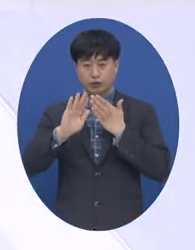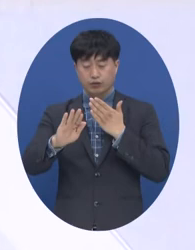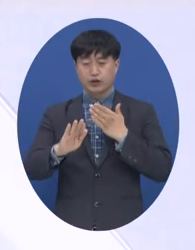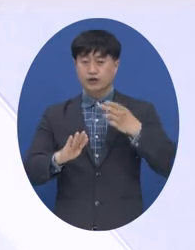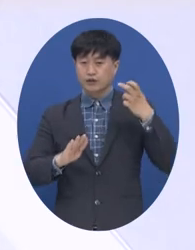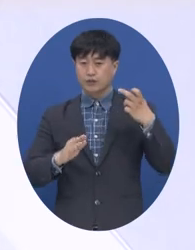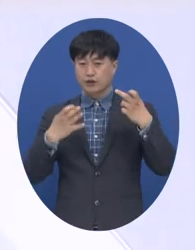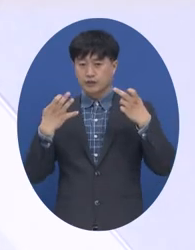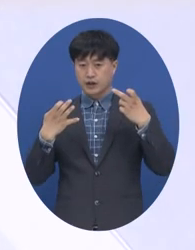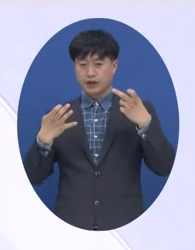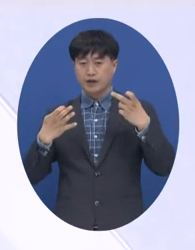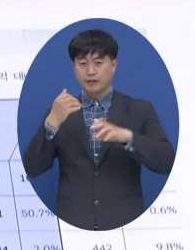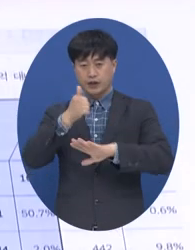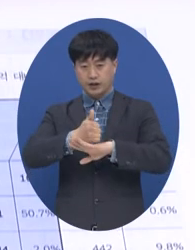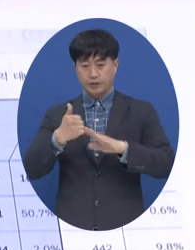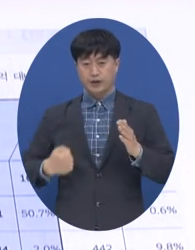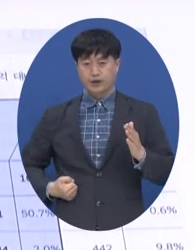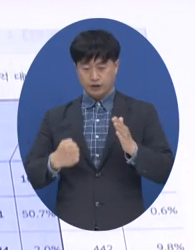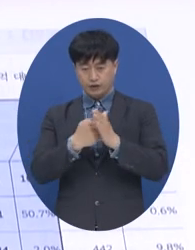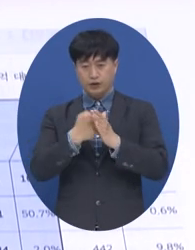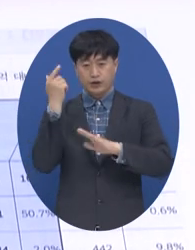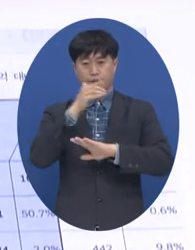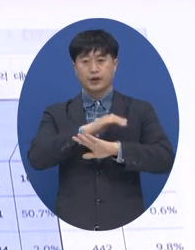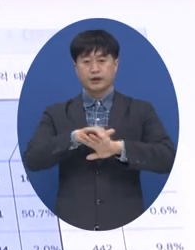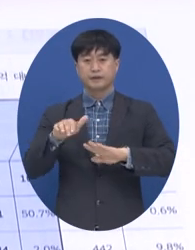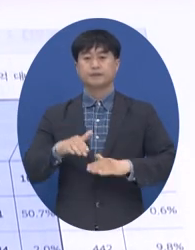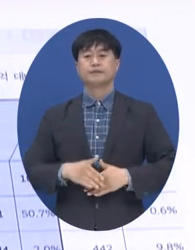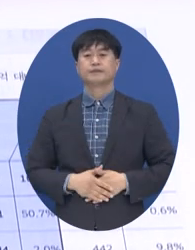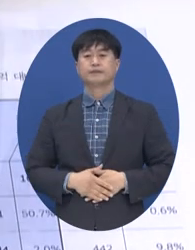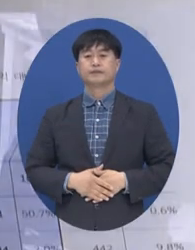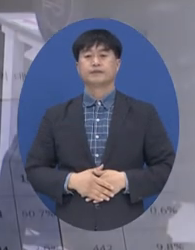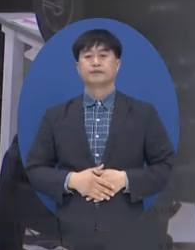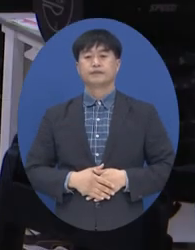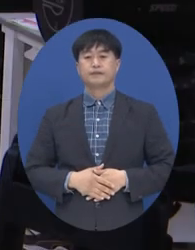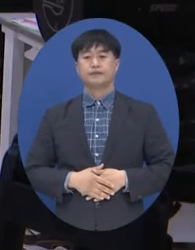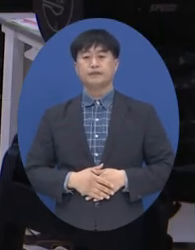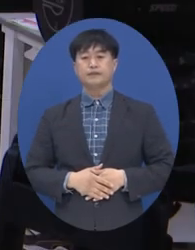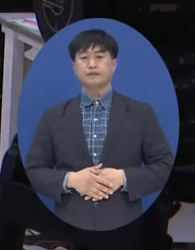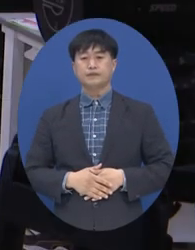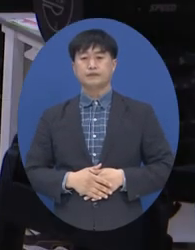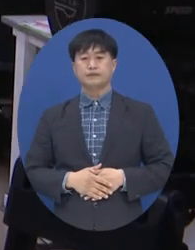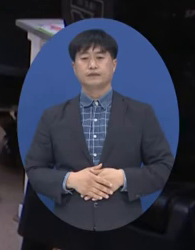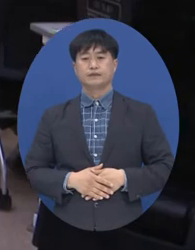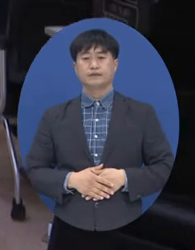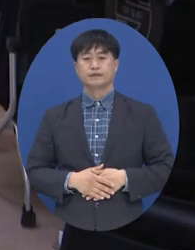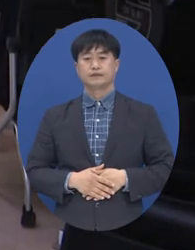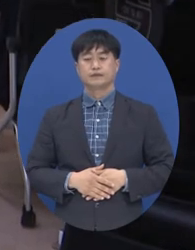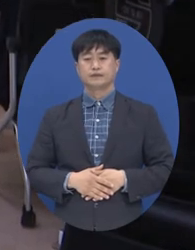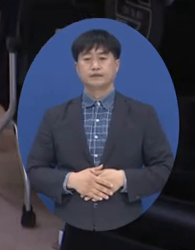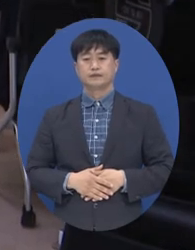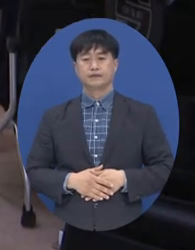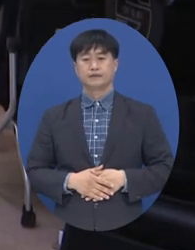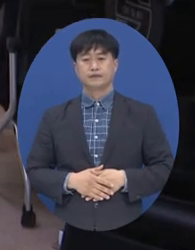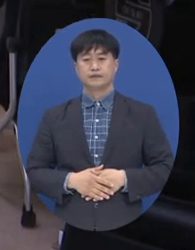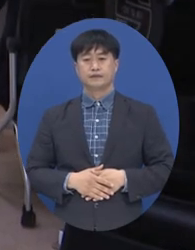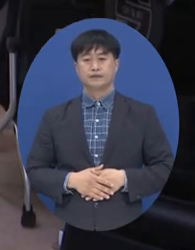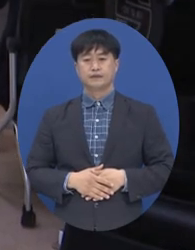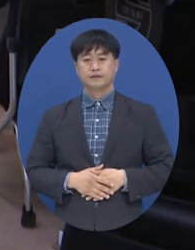심의를 거친 후 12월 14일 최종 의결될 예정입니다. 경기지TV 최지연입니다.